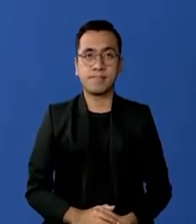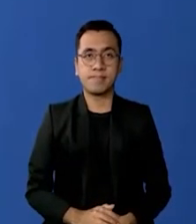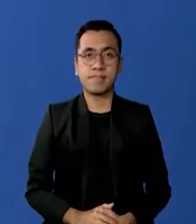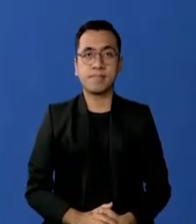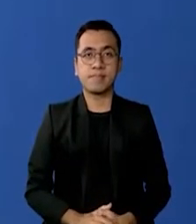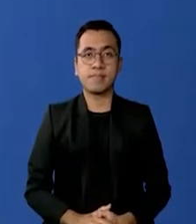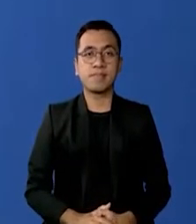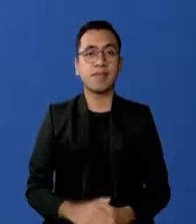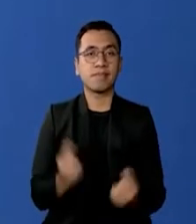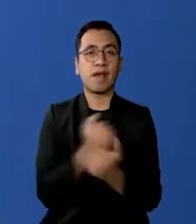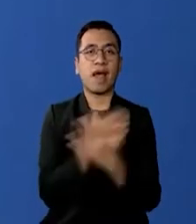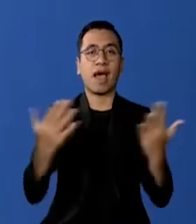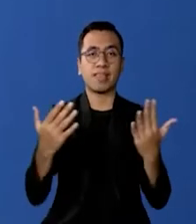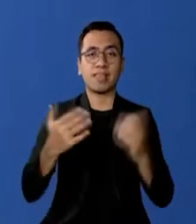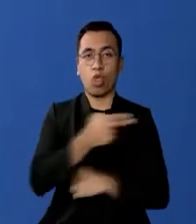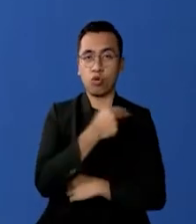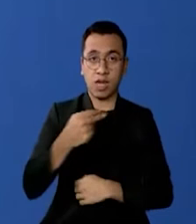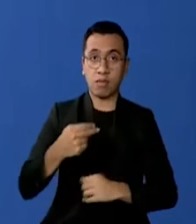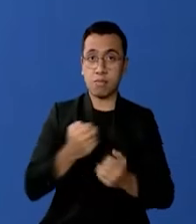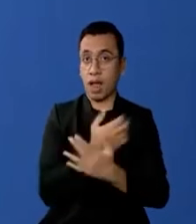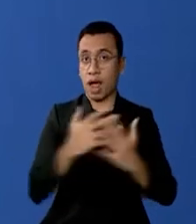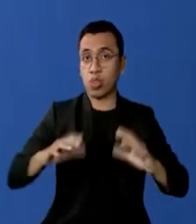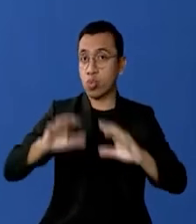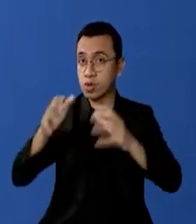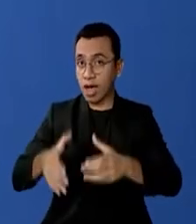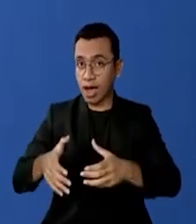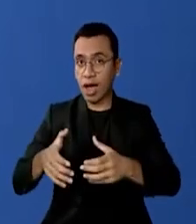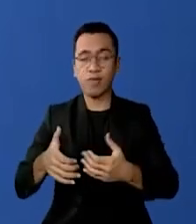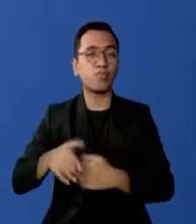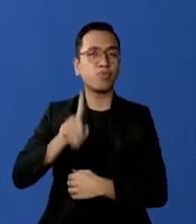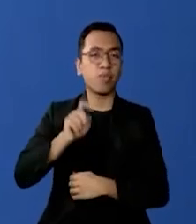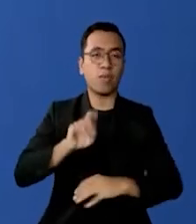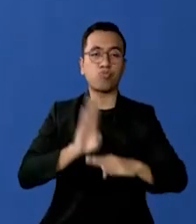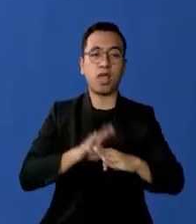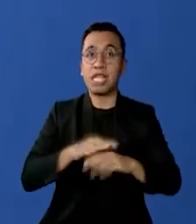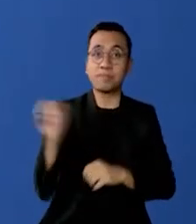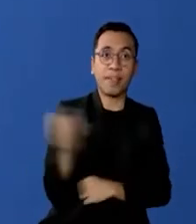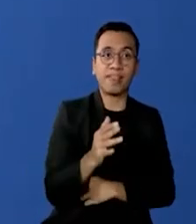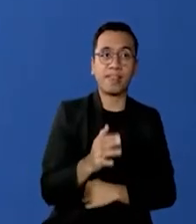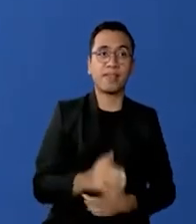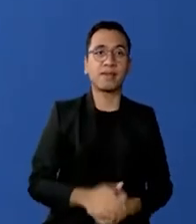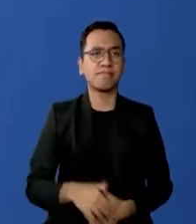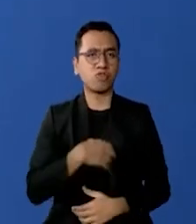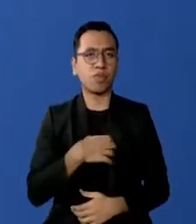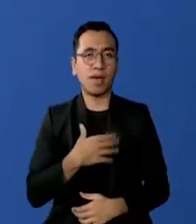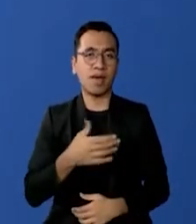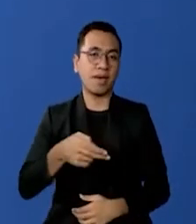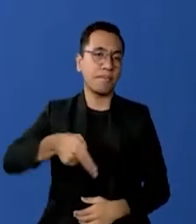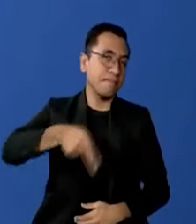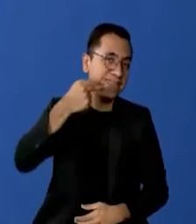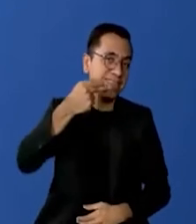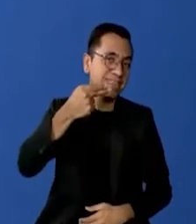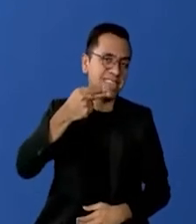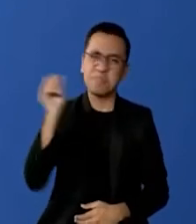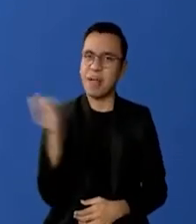kebiasaan masyarakat kita maupun masyarakat dunia pada saat ini yaitu budaya instan instan instant noodles ikan